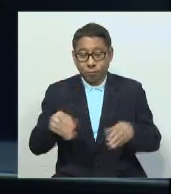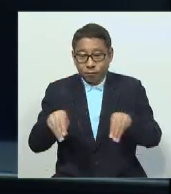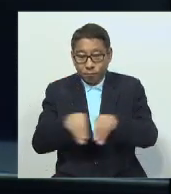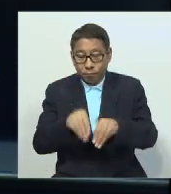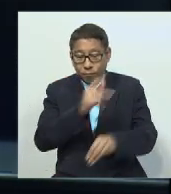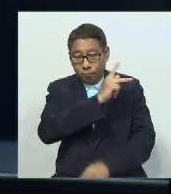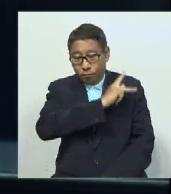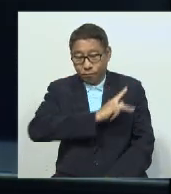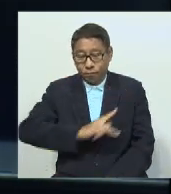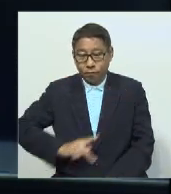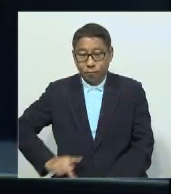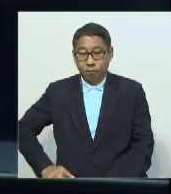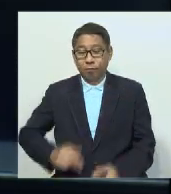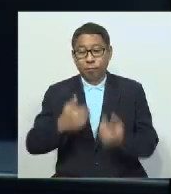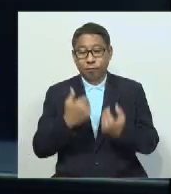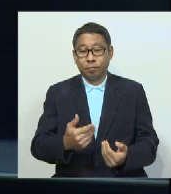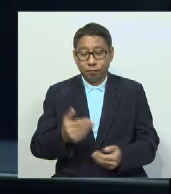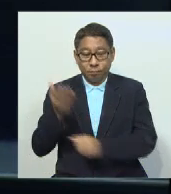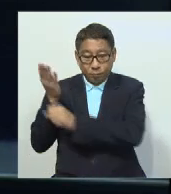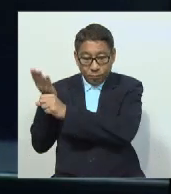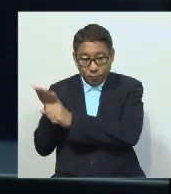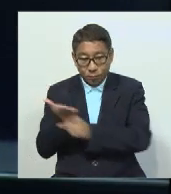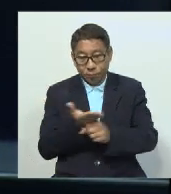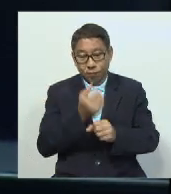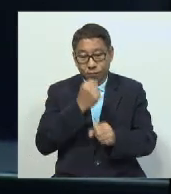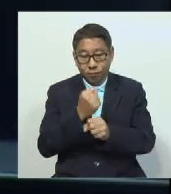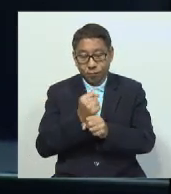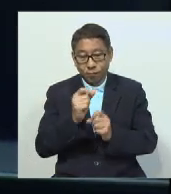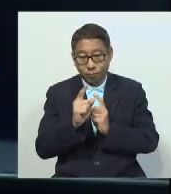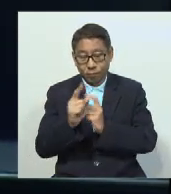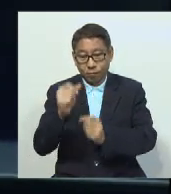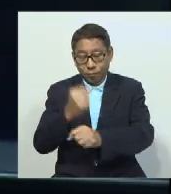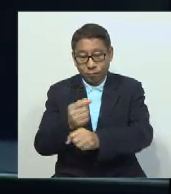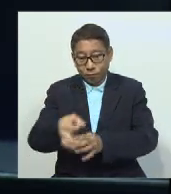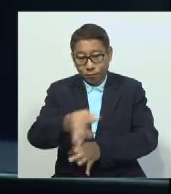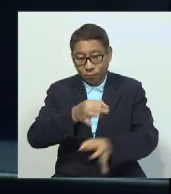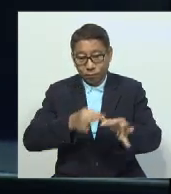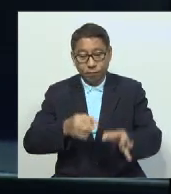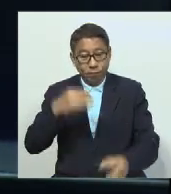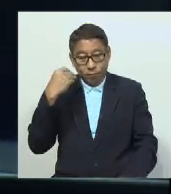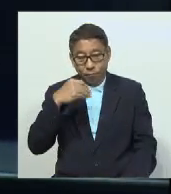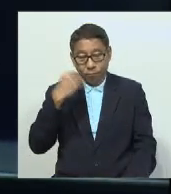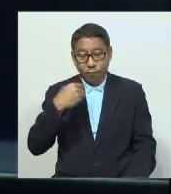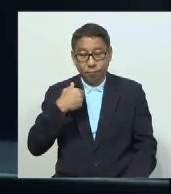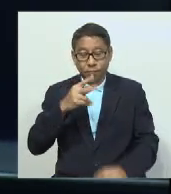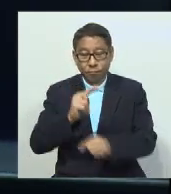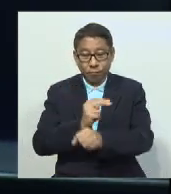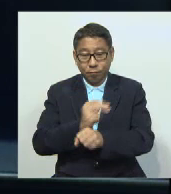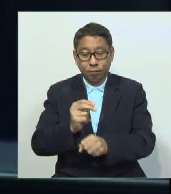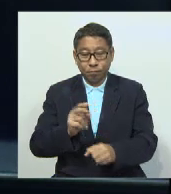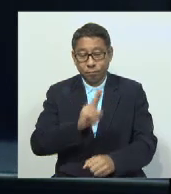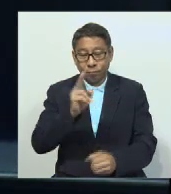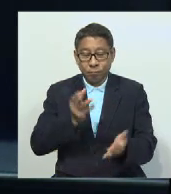ดกับพระมหากษัตริย์และทรงพระกรุณาโปรดเกล้าให้ปฏิบัติพระราชกรณียกิจแทนพระองค์อยู่เป็นนิตทรงมีหน้าที่ไปใ